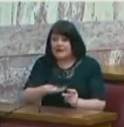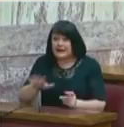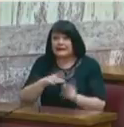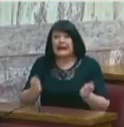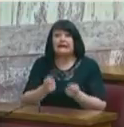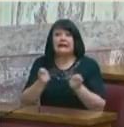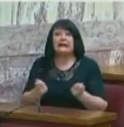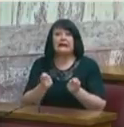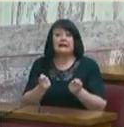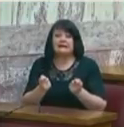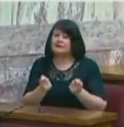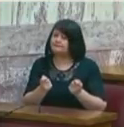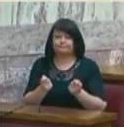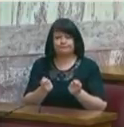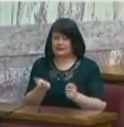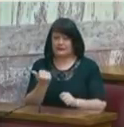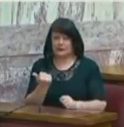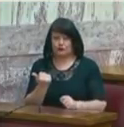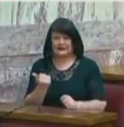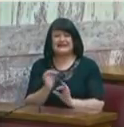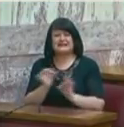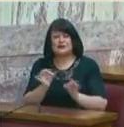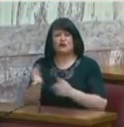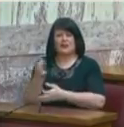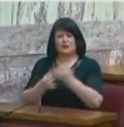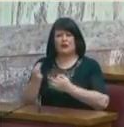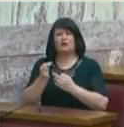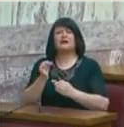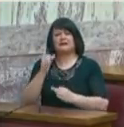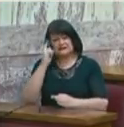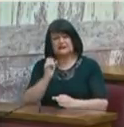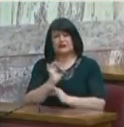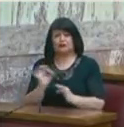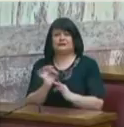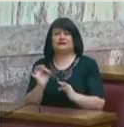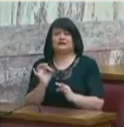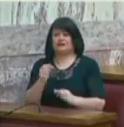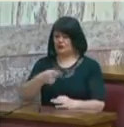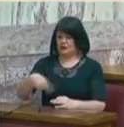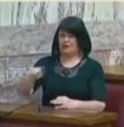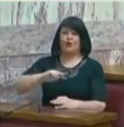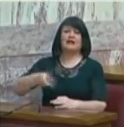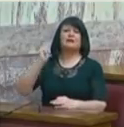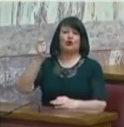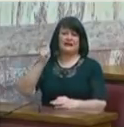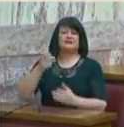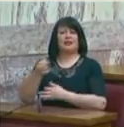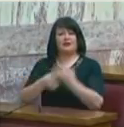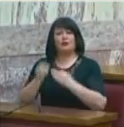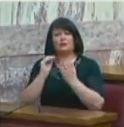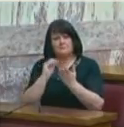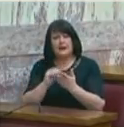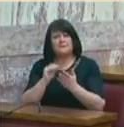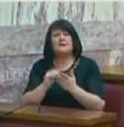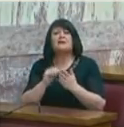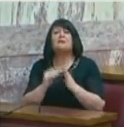έχω καμιά αμφιβολία ότι θα ακούσουμε για άλλη μια φορά από τις πτέρυγες αντιπολίτευσης πάρα